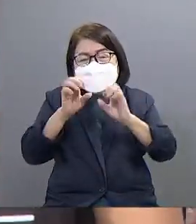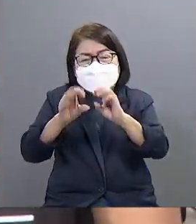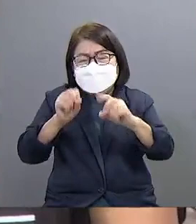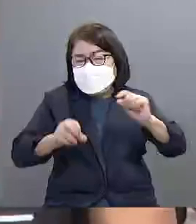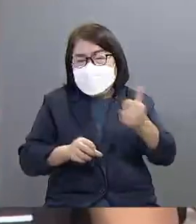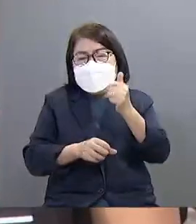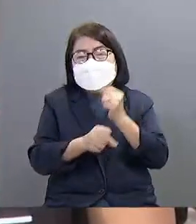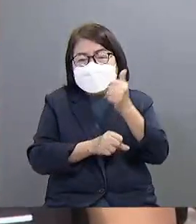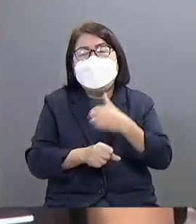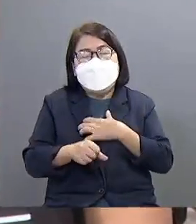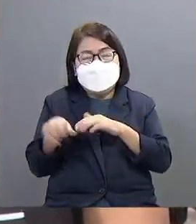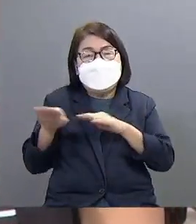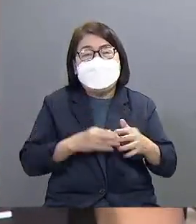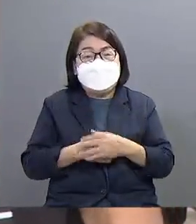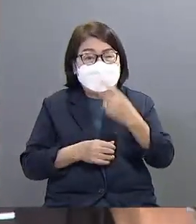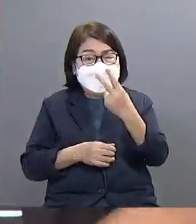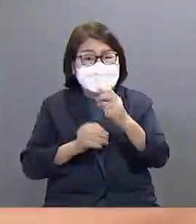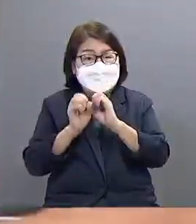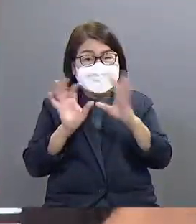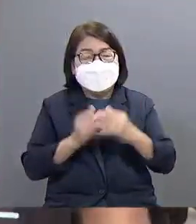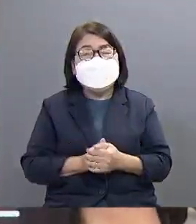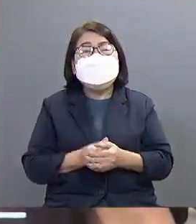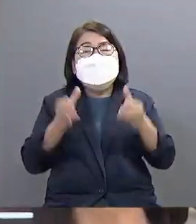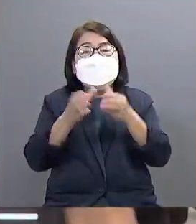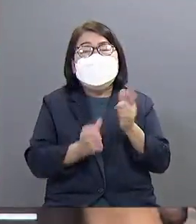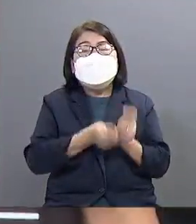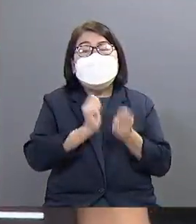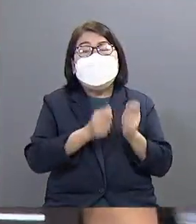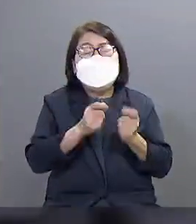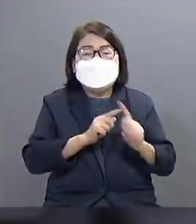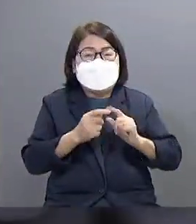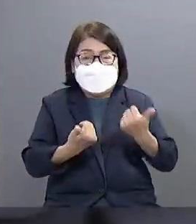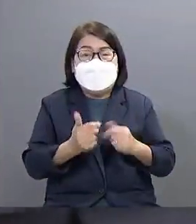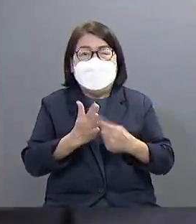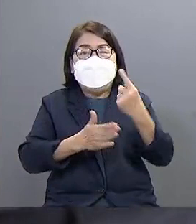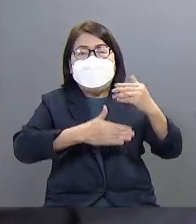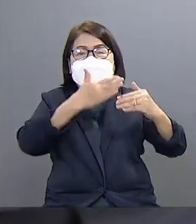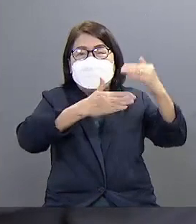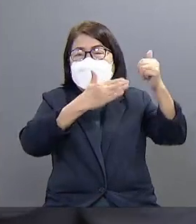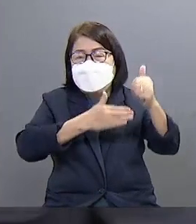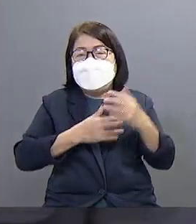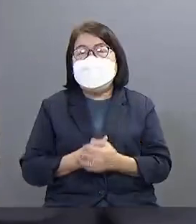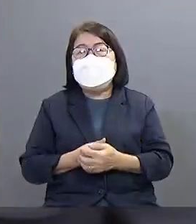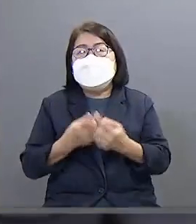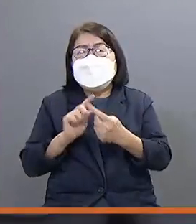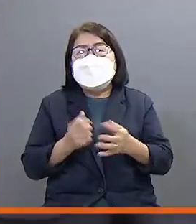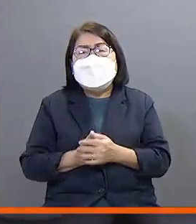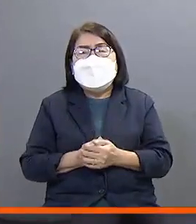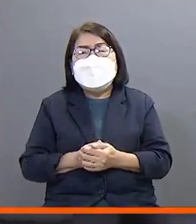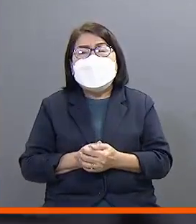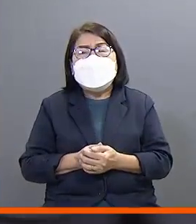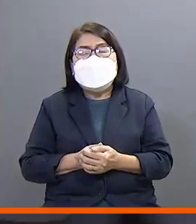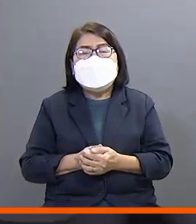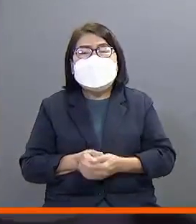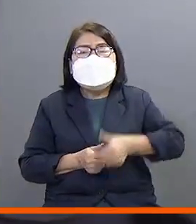าวงการวงโยของประเทศไทยครับเริ่มพัฒนาขึ้นเรื่อยๆ จุดอ่อนก็คือโอกาสที่จะ